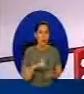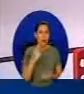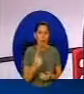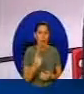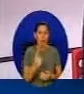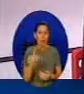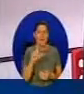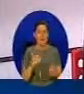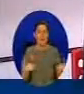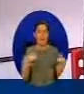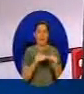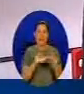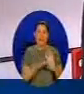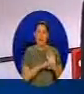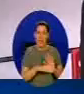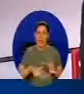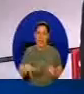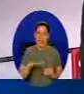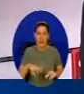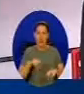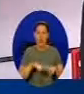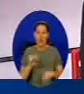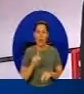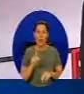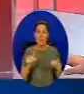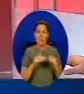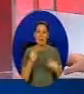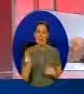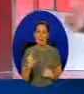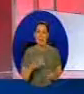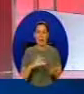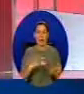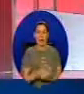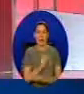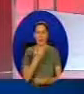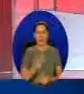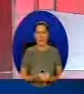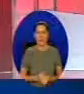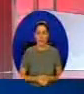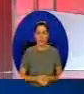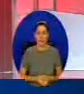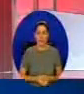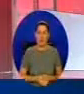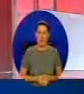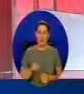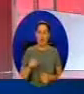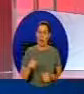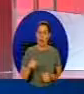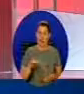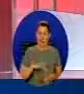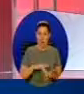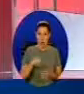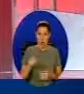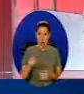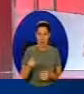הסביבה, שרדו אלה שמותאמים למקום החדש. תגיד, והוא יודע אבל להגיד, אותו מקום אחד שממנו